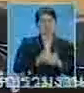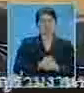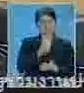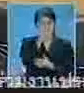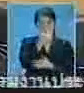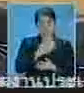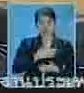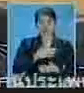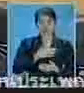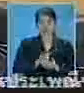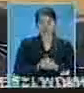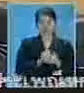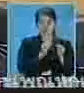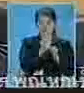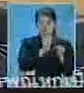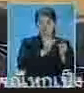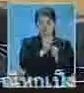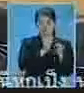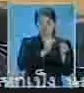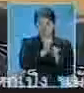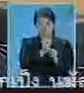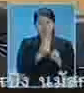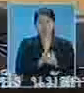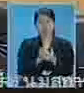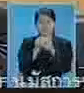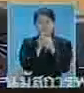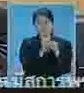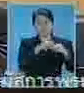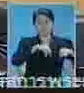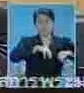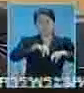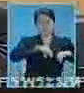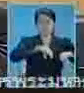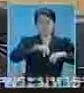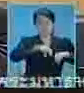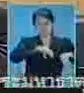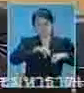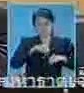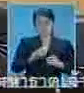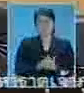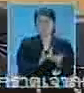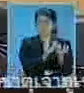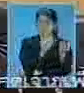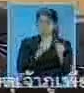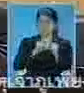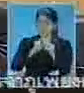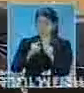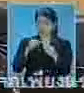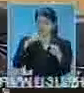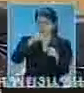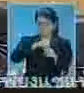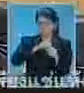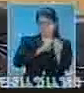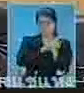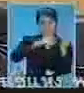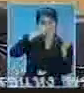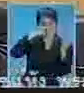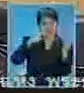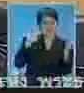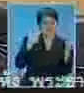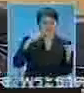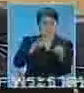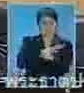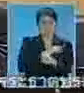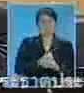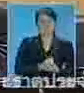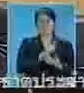ย้อนกลับไปที่ประเด็นที่ผมเอ่ยเมื่อสักครู่เรื่องของการบริหารทรัพยากรให้คุ้มค่าที่สุดเรามองว่าอะไรก็แล้วแต่